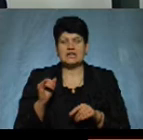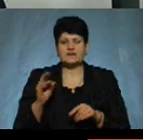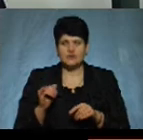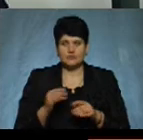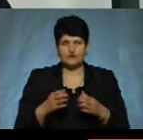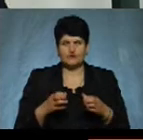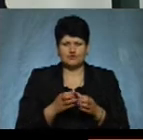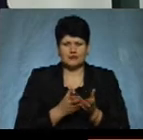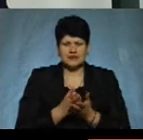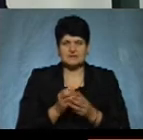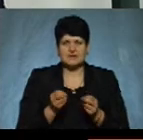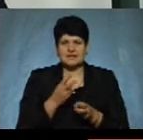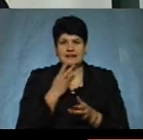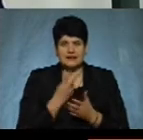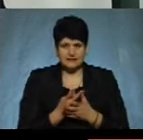дивиться, чи